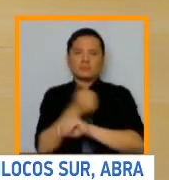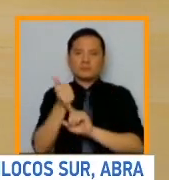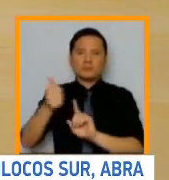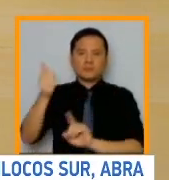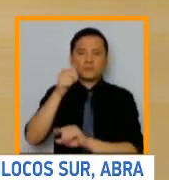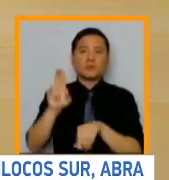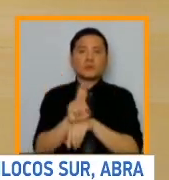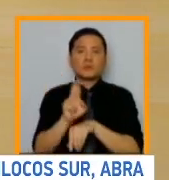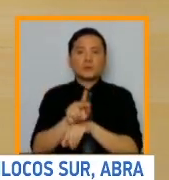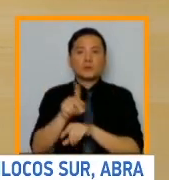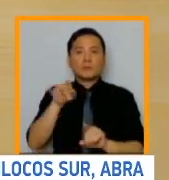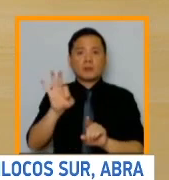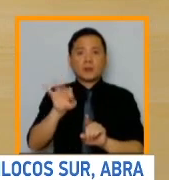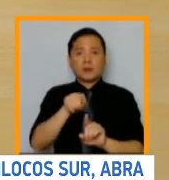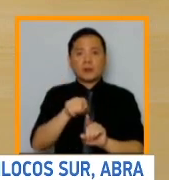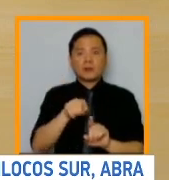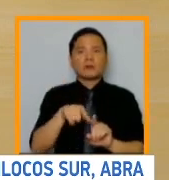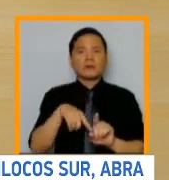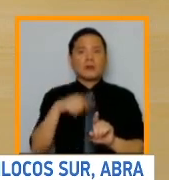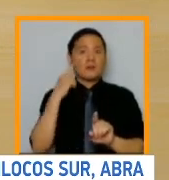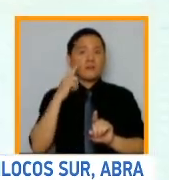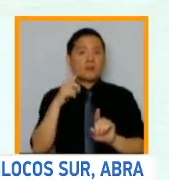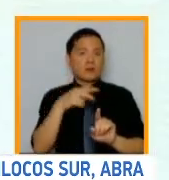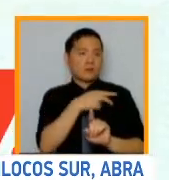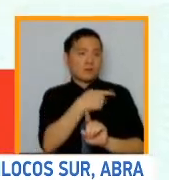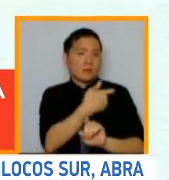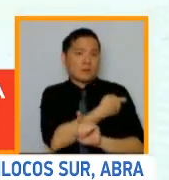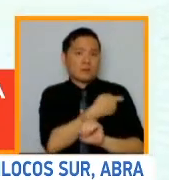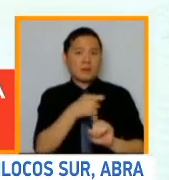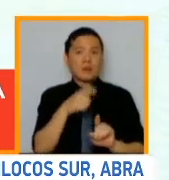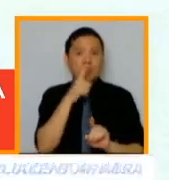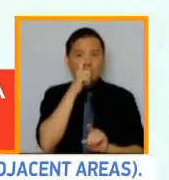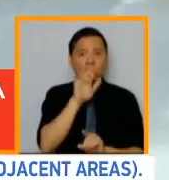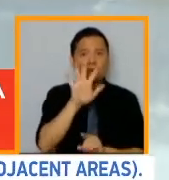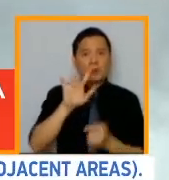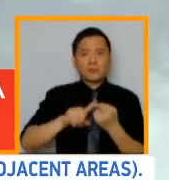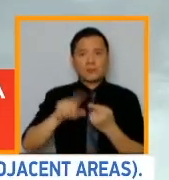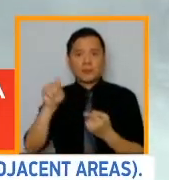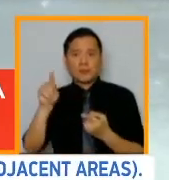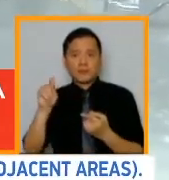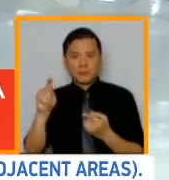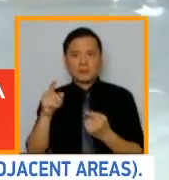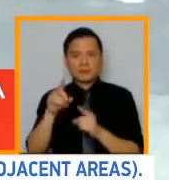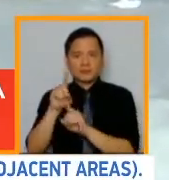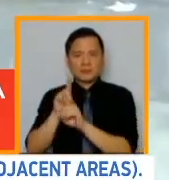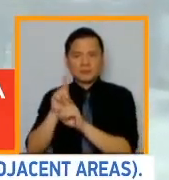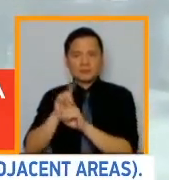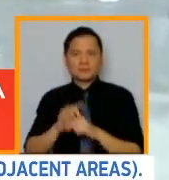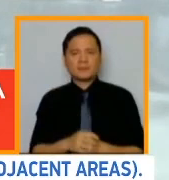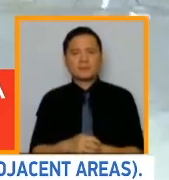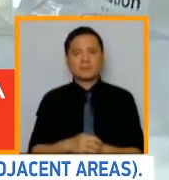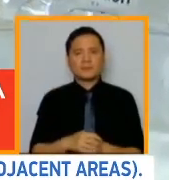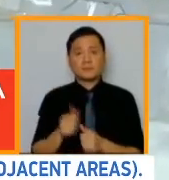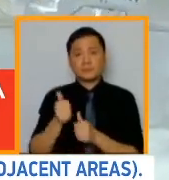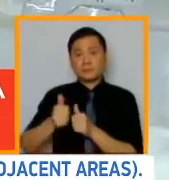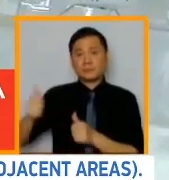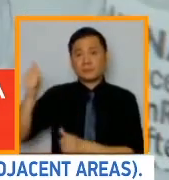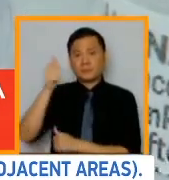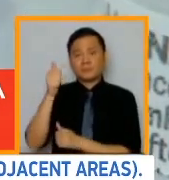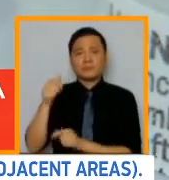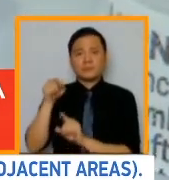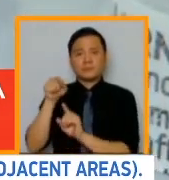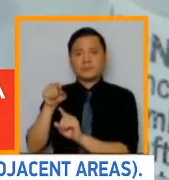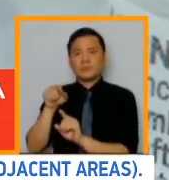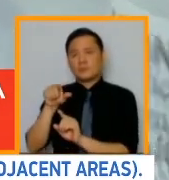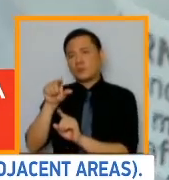5 hanggang 11 ngayong pung Disyembre. Ayon kay Food and Drug Administration Director General Eric Domingo, nagsumite na ng application